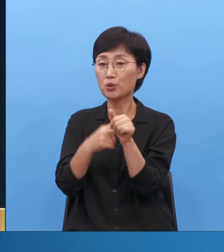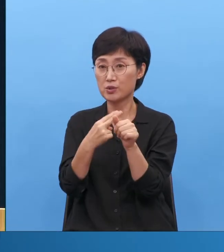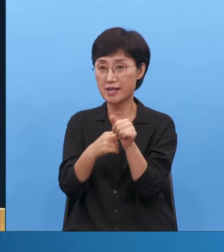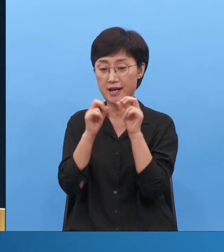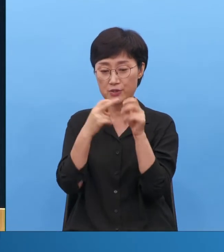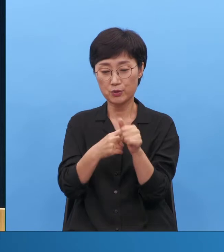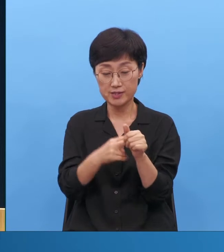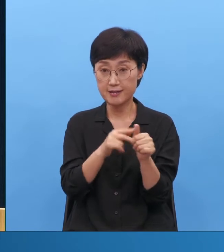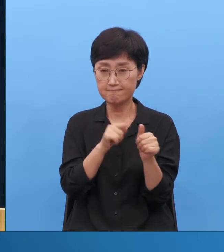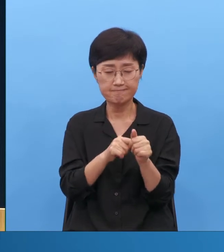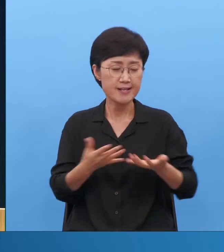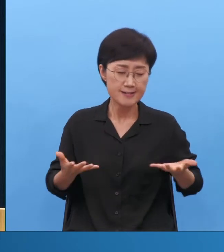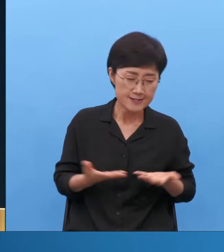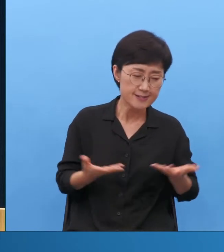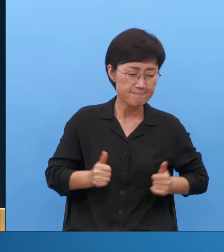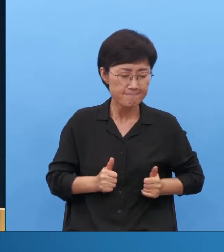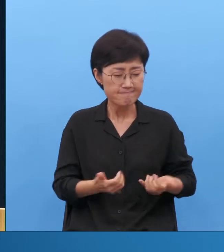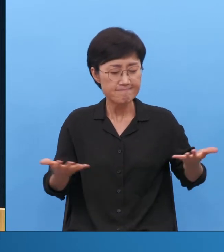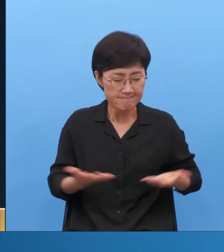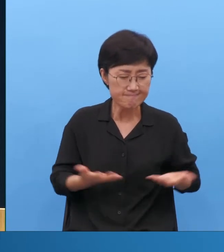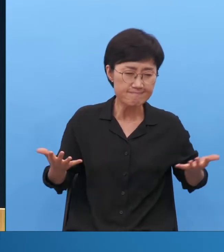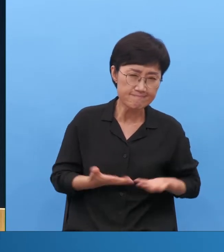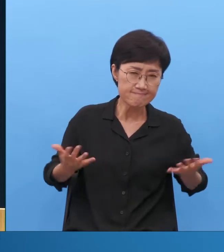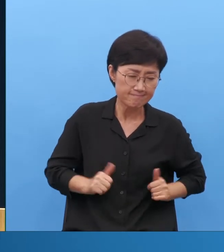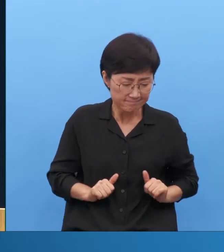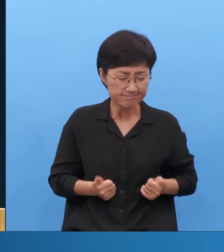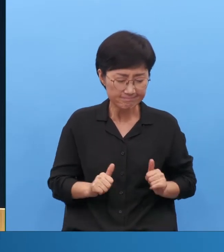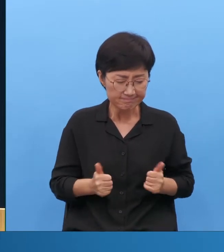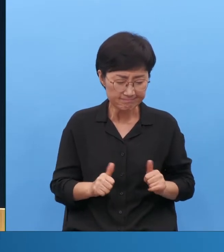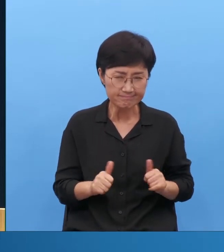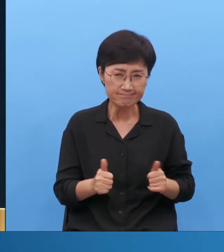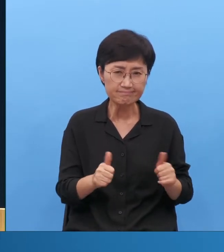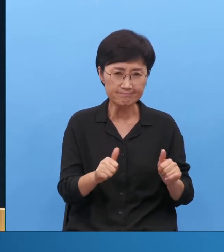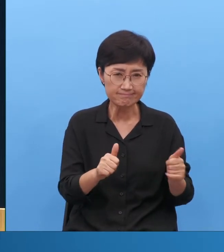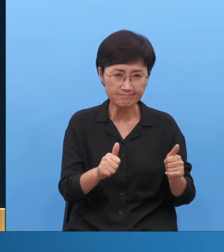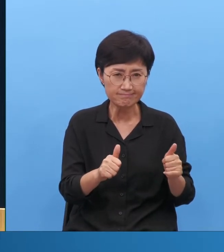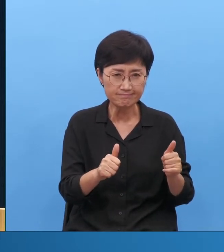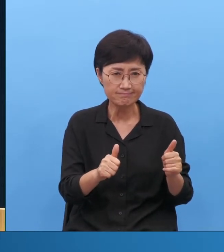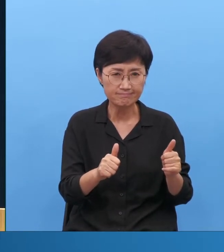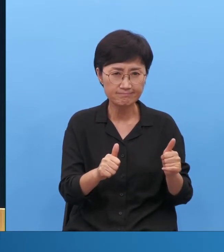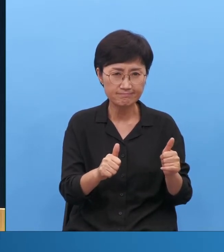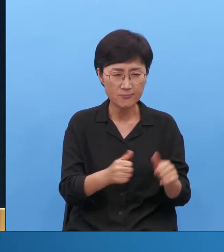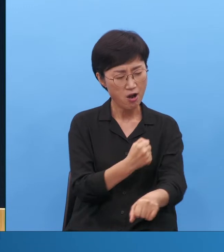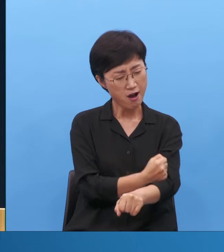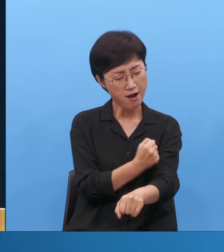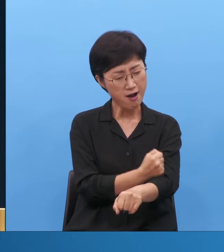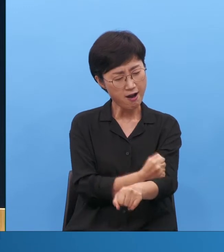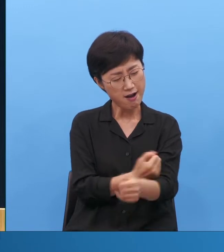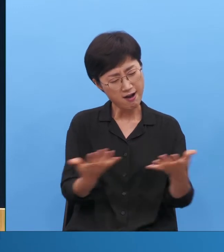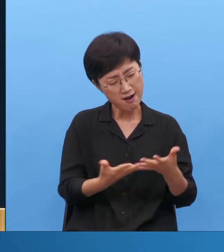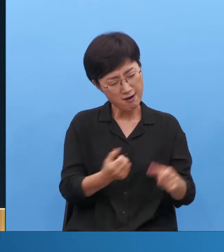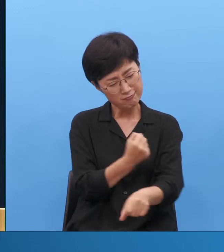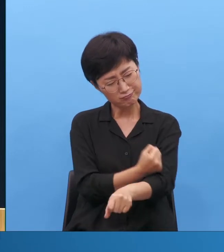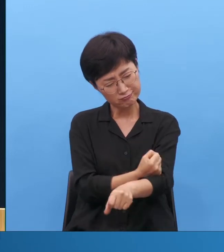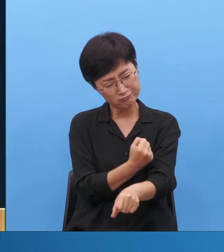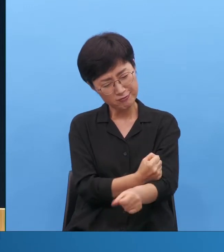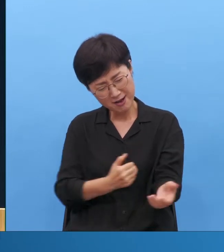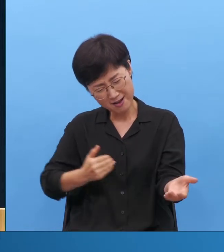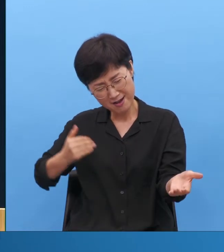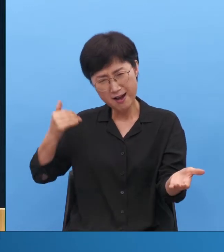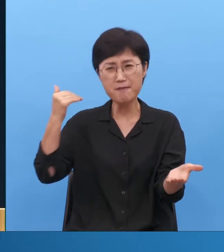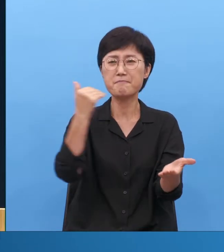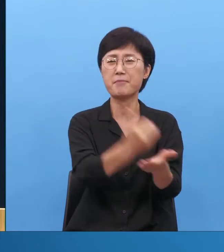열심히 일을 했어요. A missionary was carrying out his work very diligently. 너무나 많은 걸 일을 많이 하고 여러분